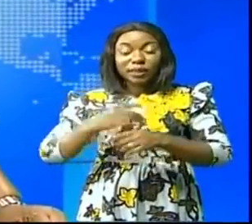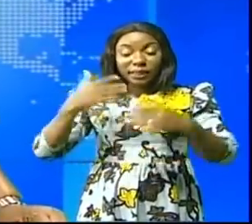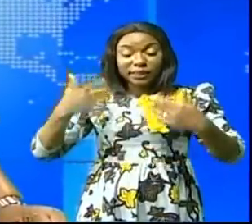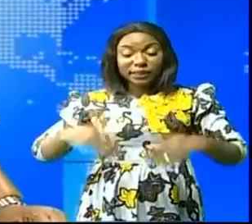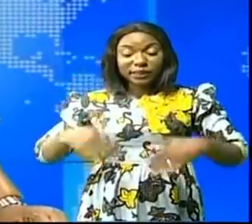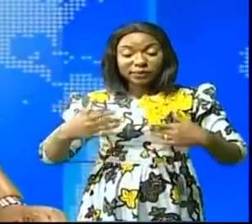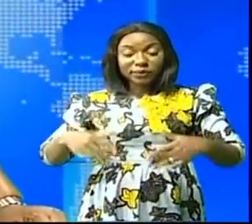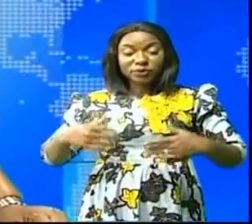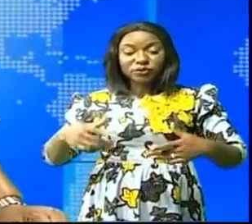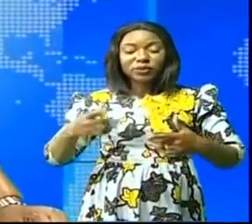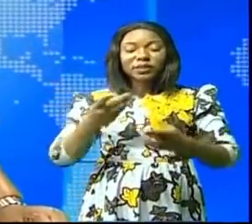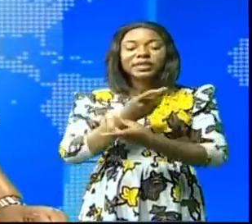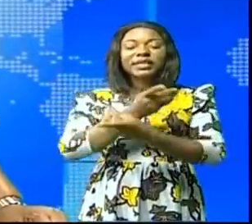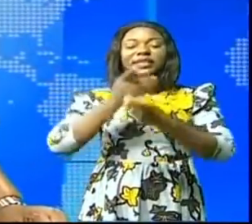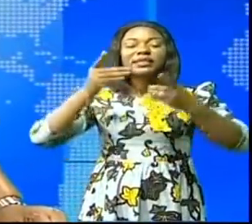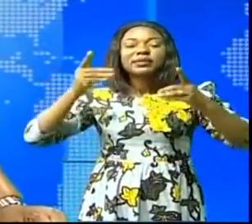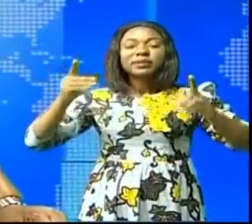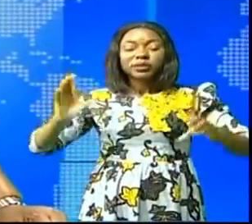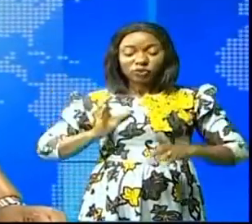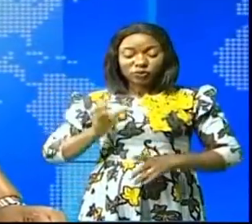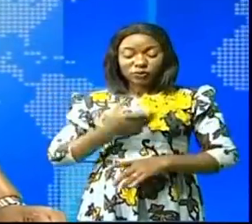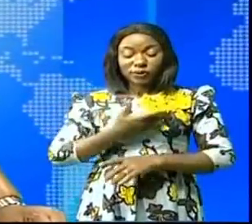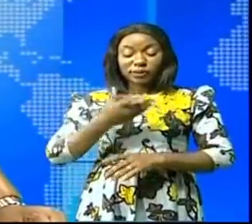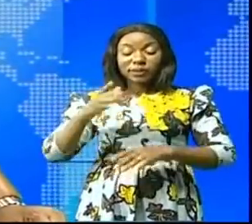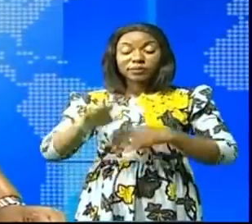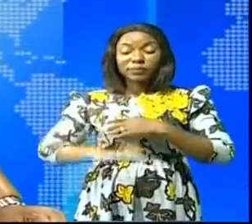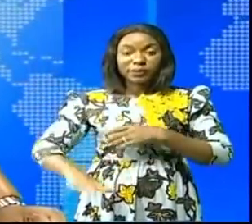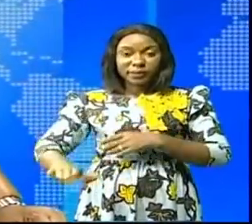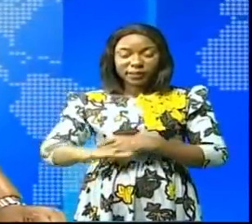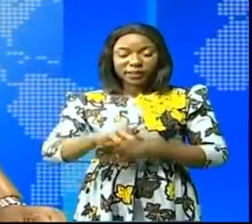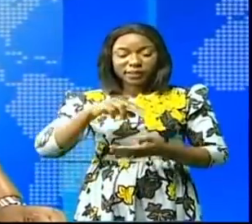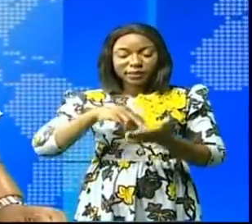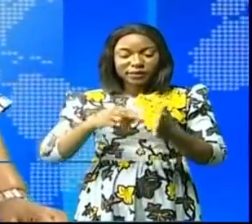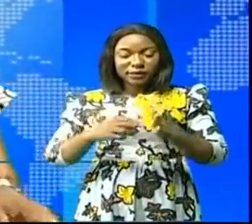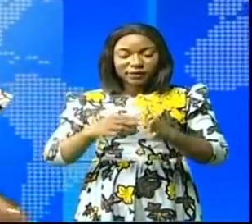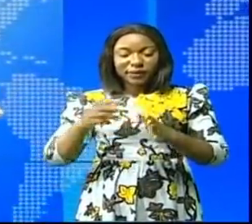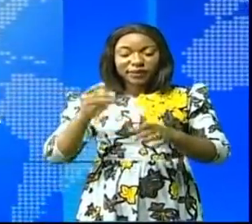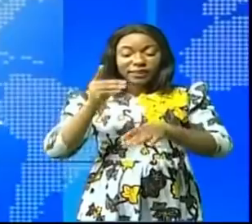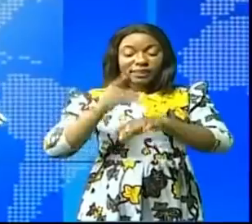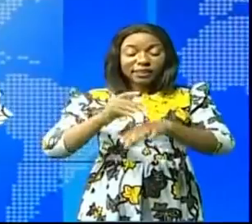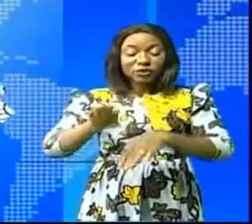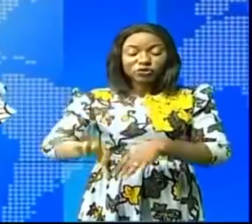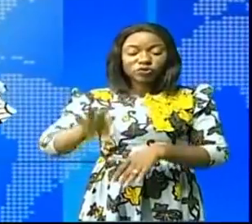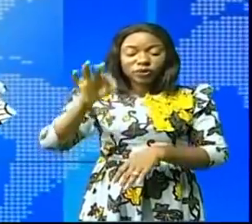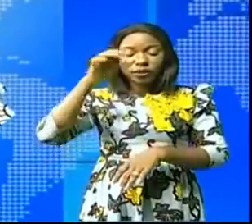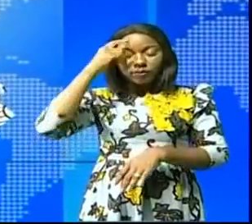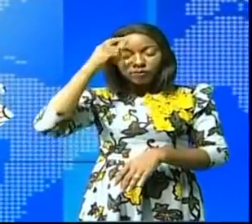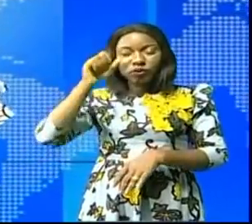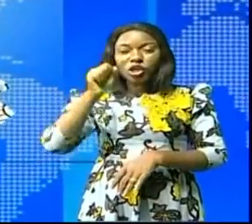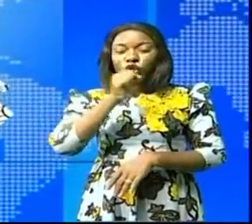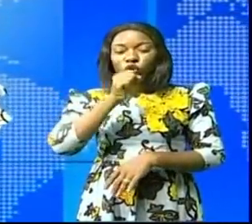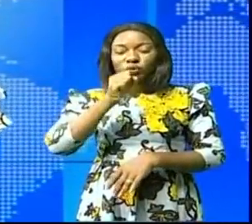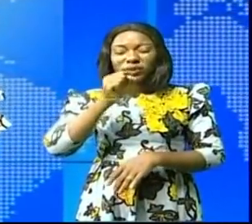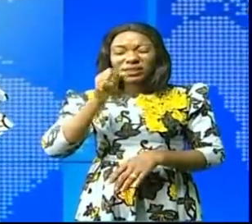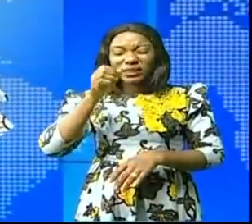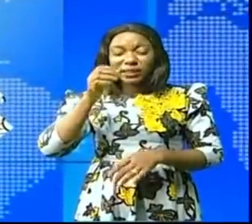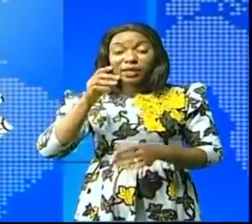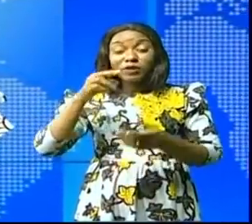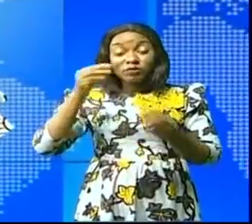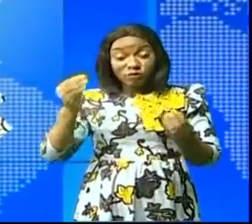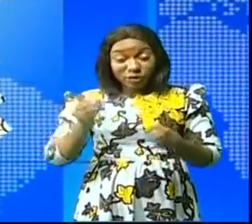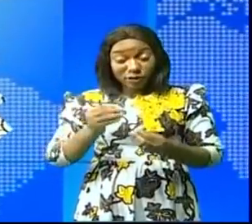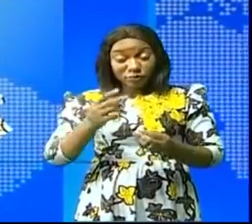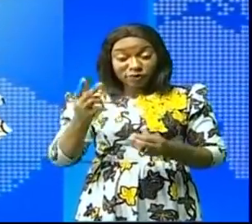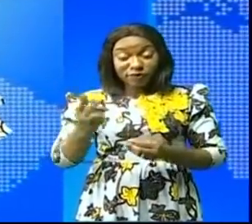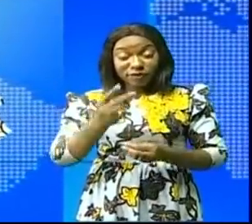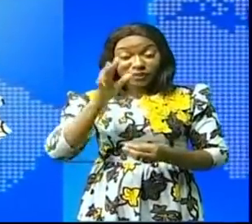une date significative choisie pour le concert mythique Wenge Music à BCBG 4x4. La story revient 25